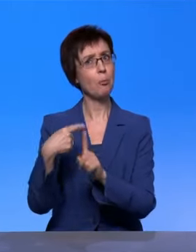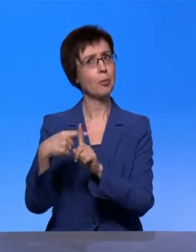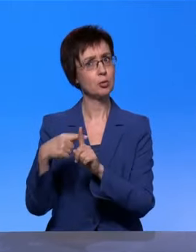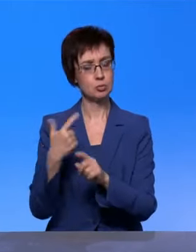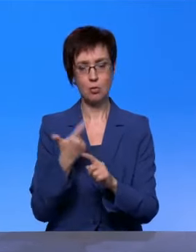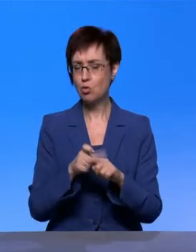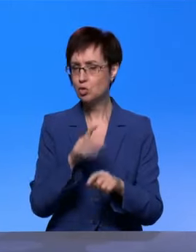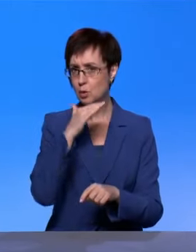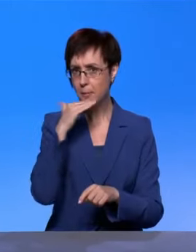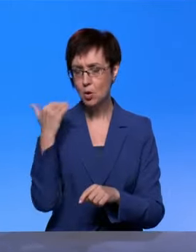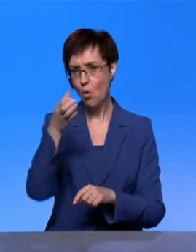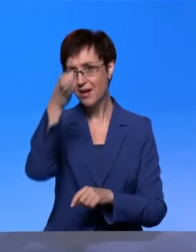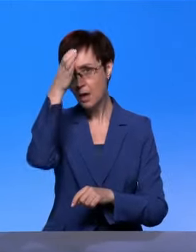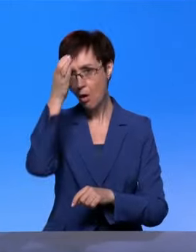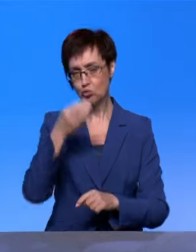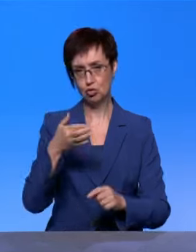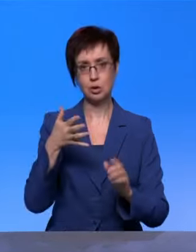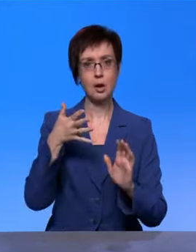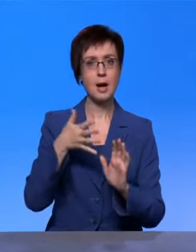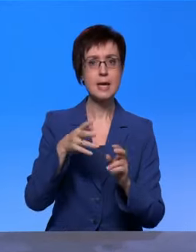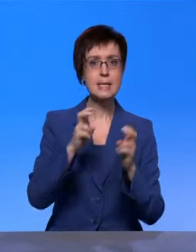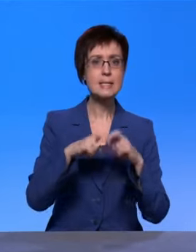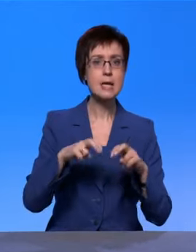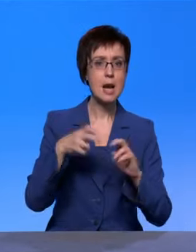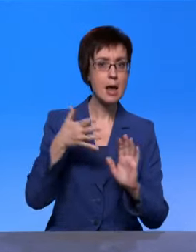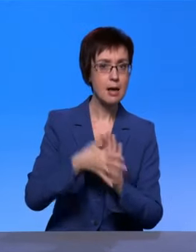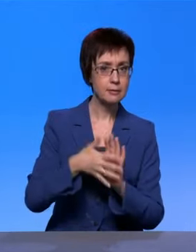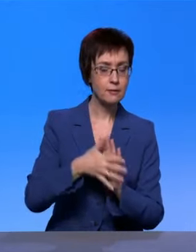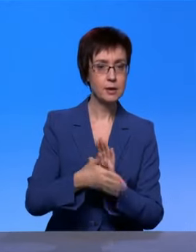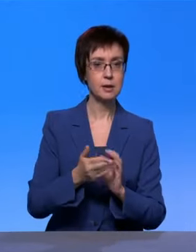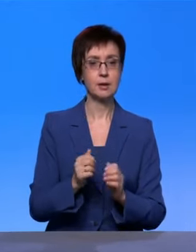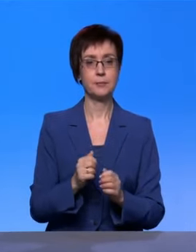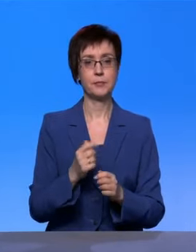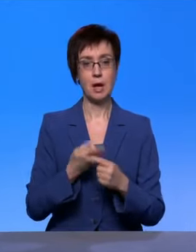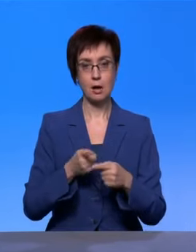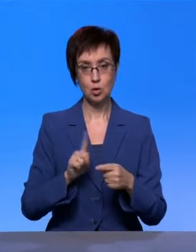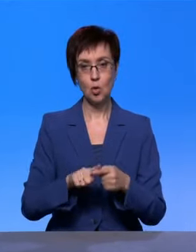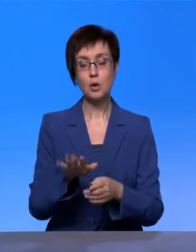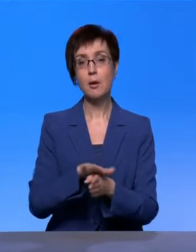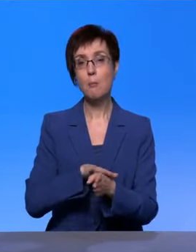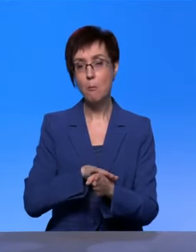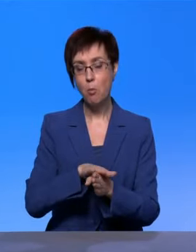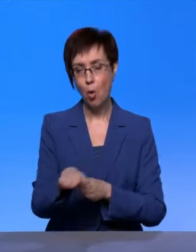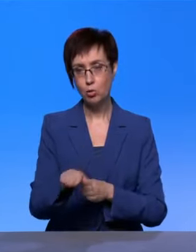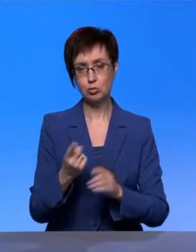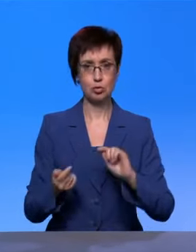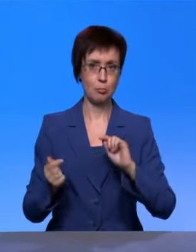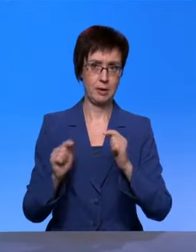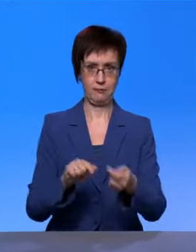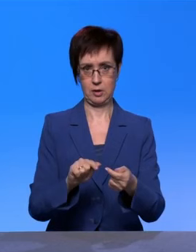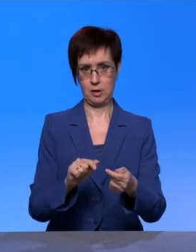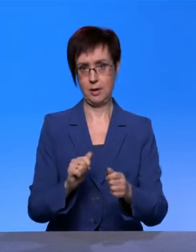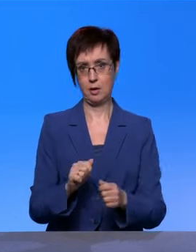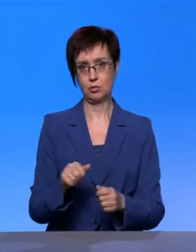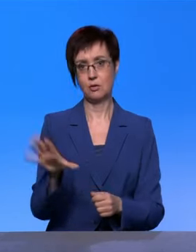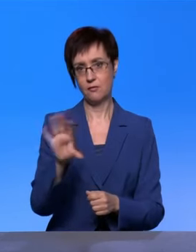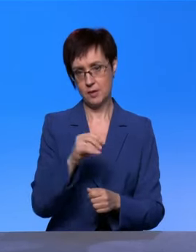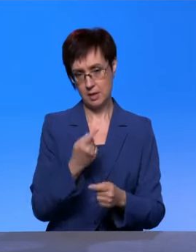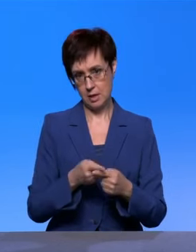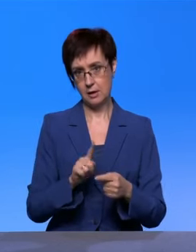научных, не те, что вот мы сейчас о чем мы говорим, а научных исследований, которые полностью разбивают в цифрах все эти вот демагогические